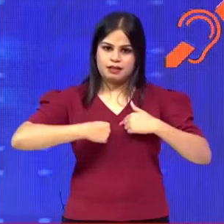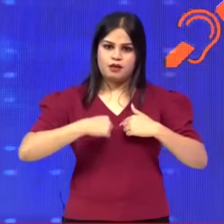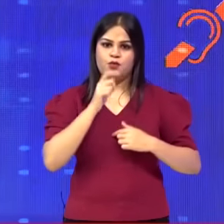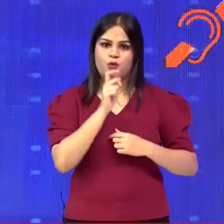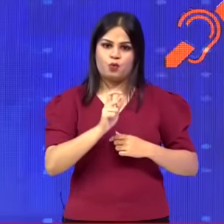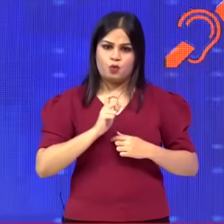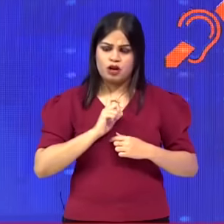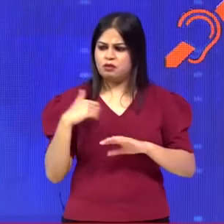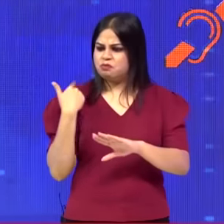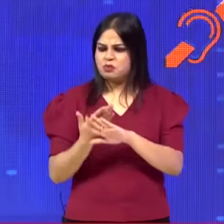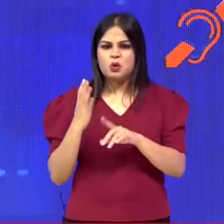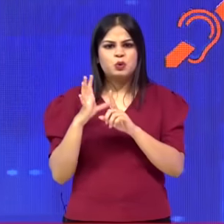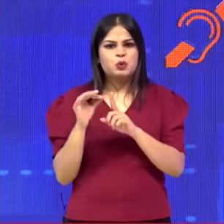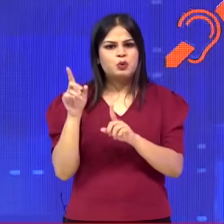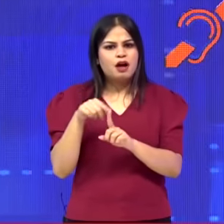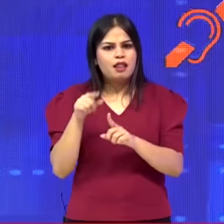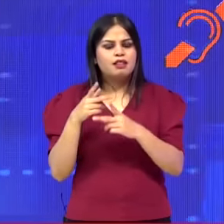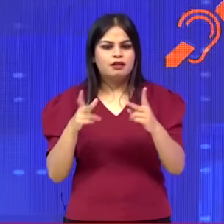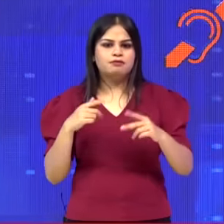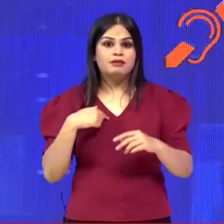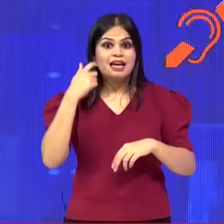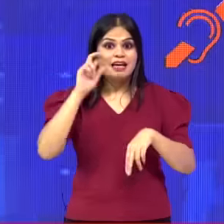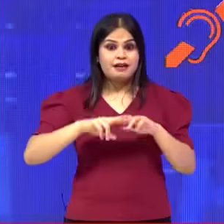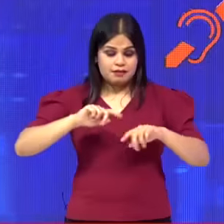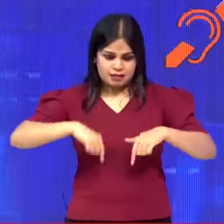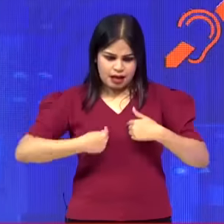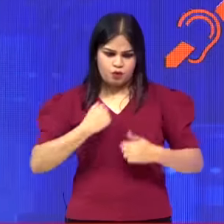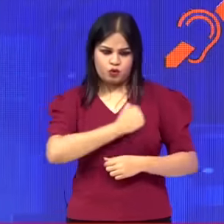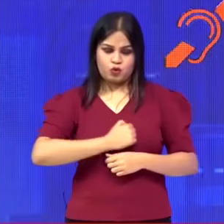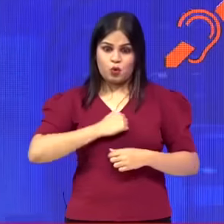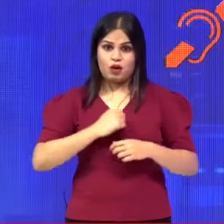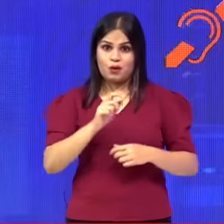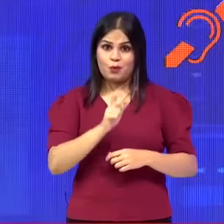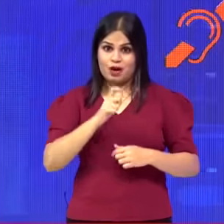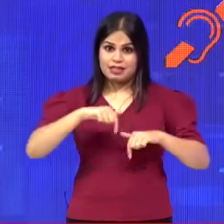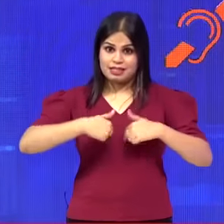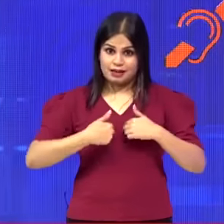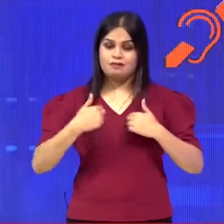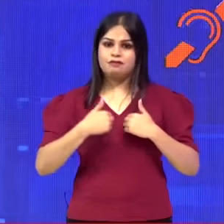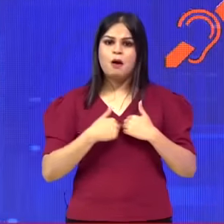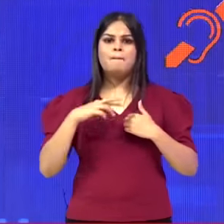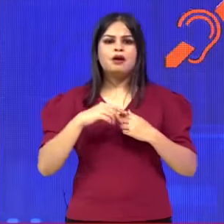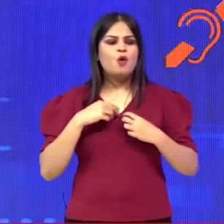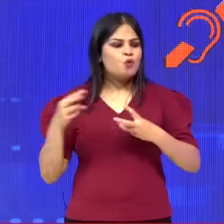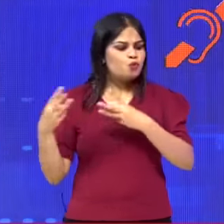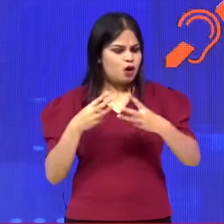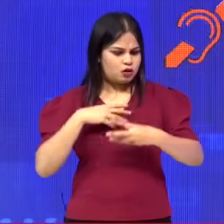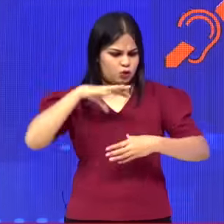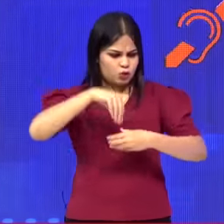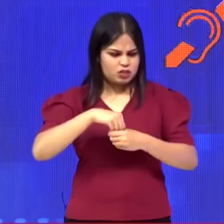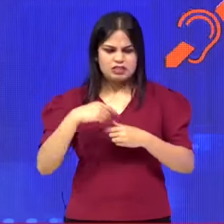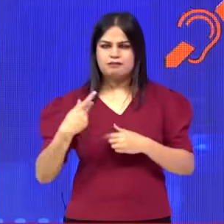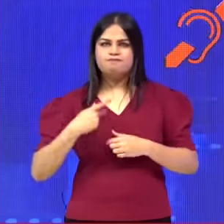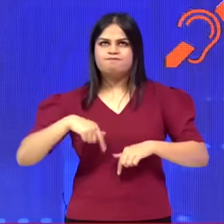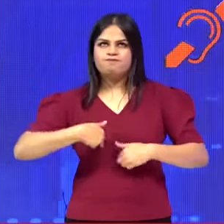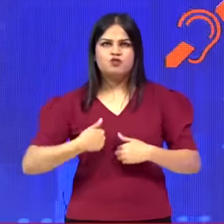things that I've done. जब आप खुद apologize अपने आप से करते हैं और खुद एक वॉर, एक संघर्ष पे जाते हैं अपने आप से,